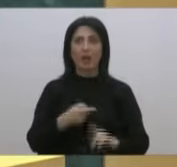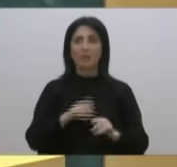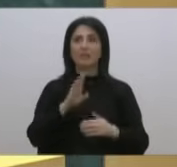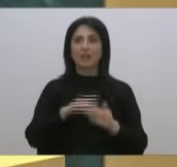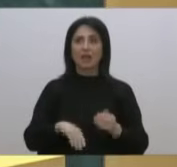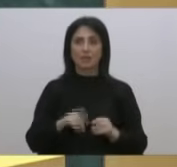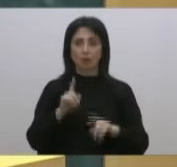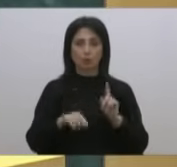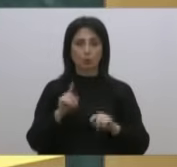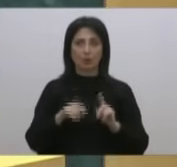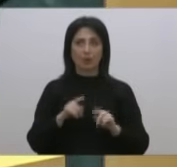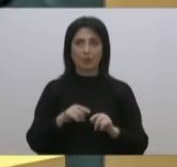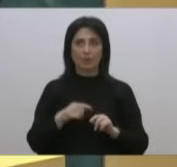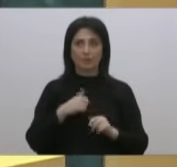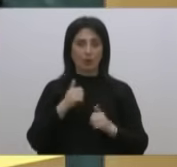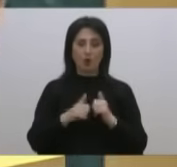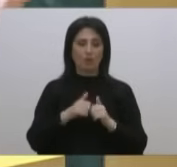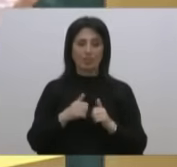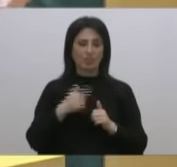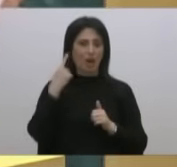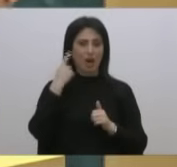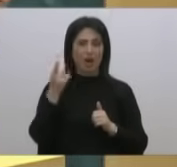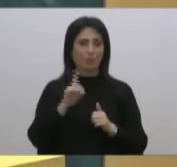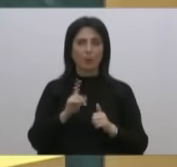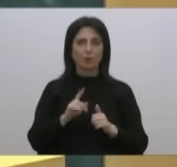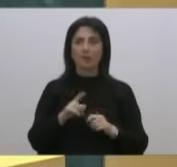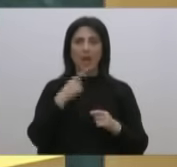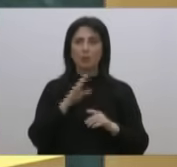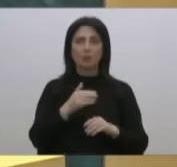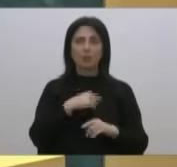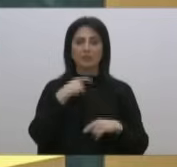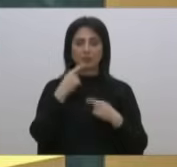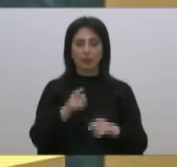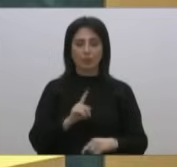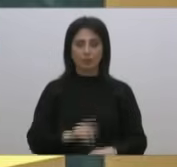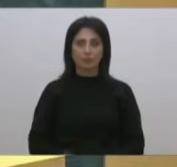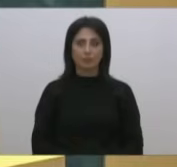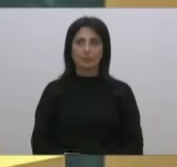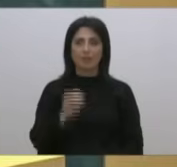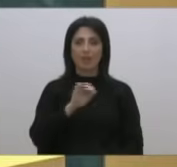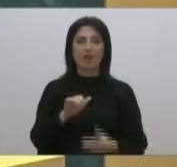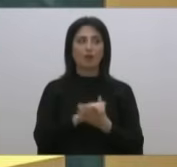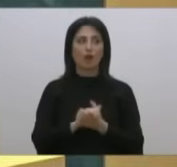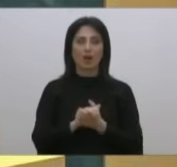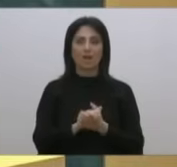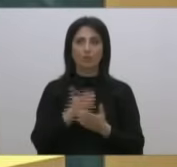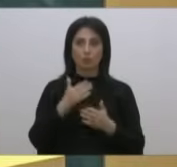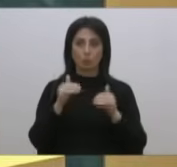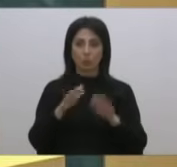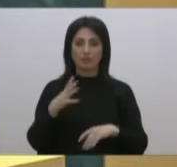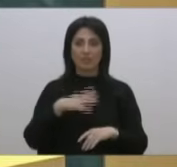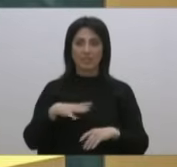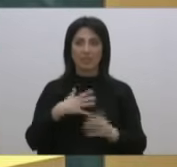ამის გარდა ზოგადად მე ყოველშვაში არ გამიგონი არსად არ თქმულა და მინდა ვთქვა, რომ ევროკავშირს თუ